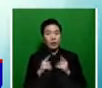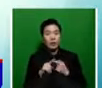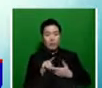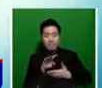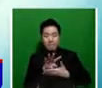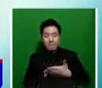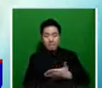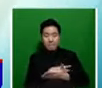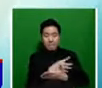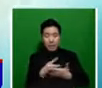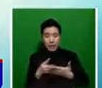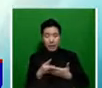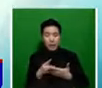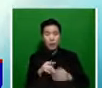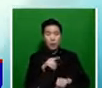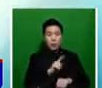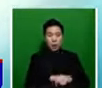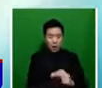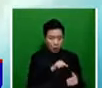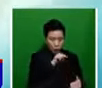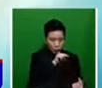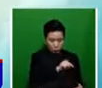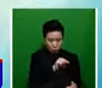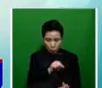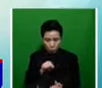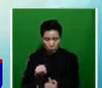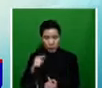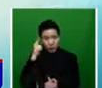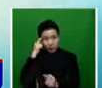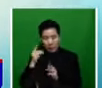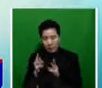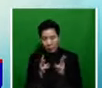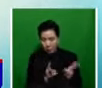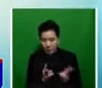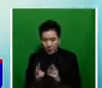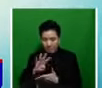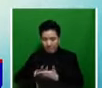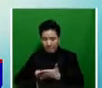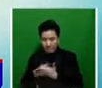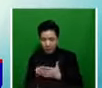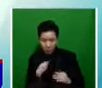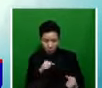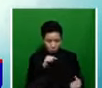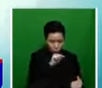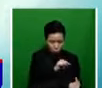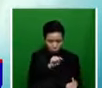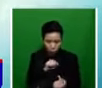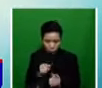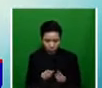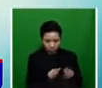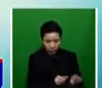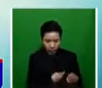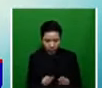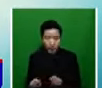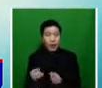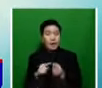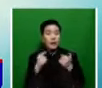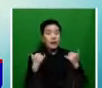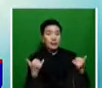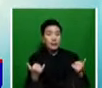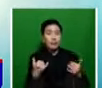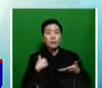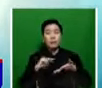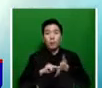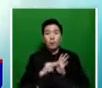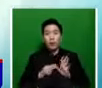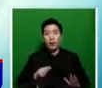ตรการช่วงเวลาและสถานการณ์ที่เหมาะสมในการที่จะออกมาตรการต่างๆนะครับสิ่งเหล่านี้เราเรียกว่าเราจะ